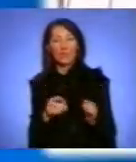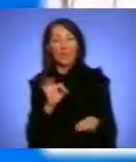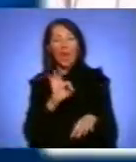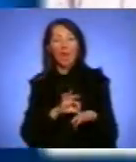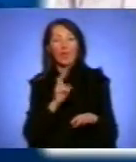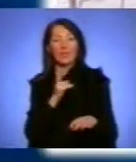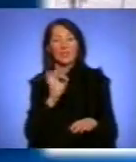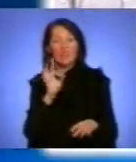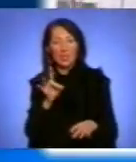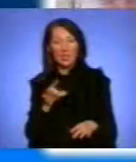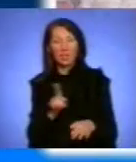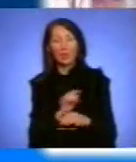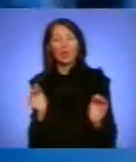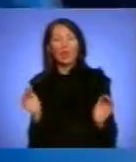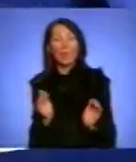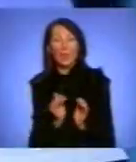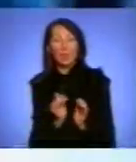Хворих на кір на Тернопільщині меншає.